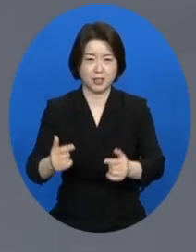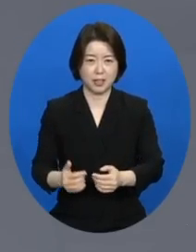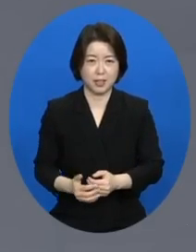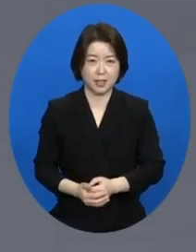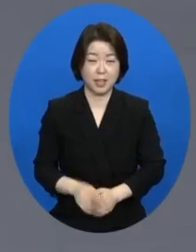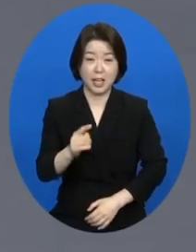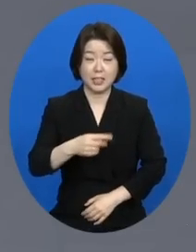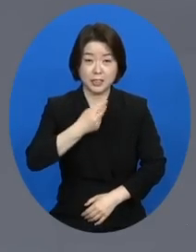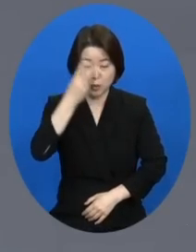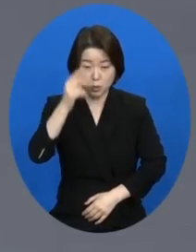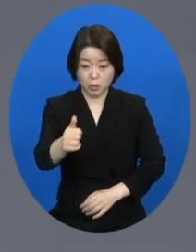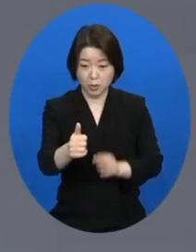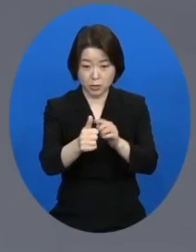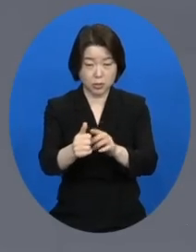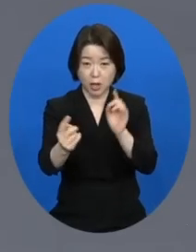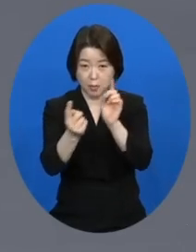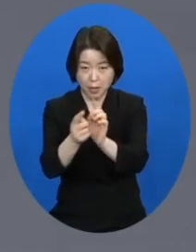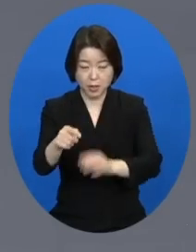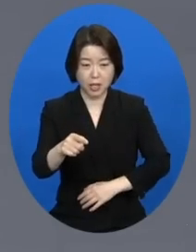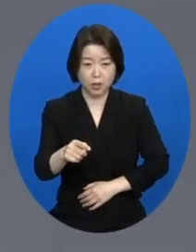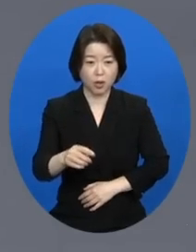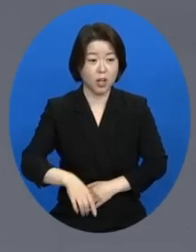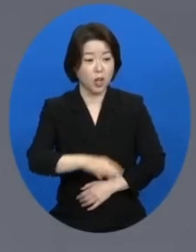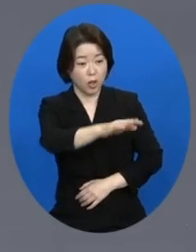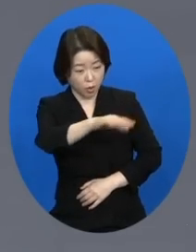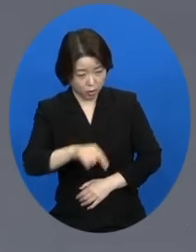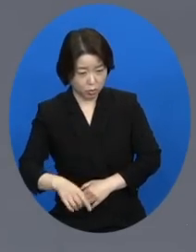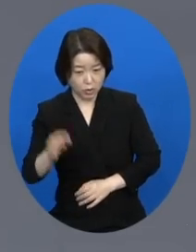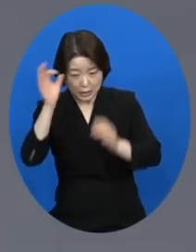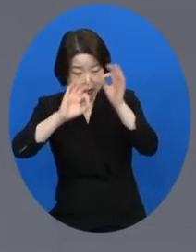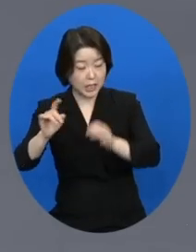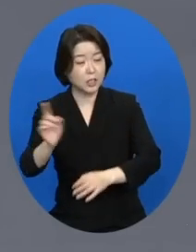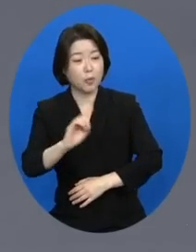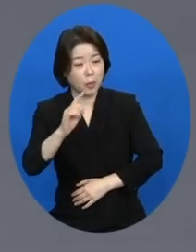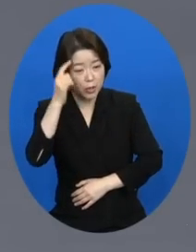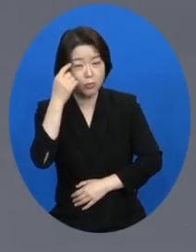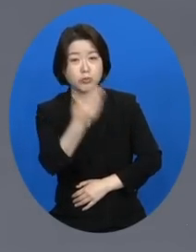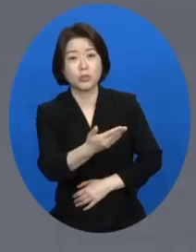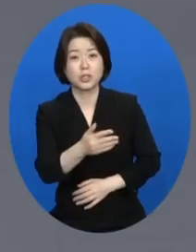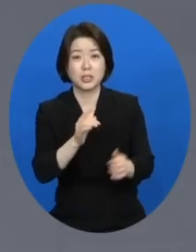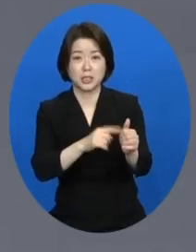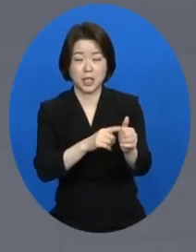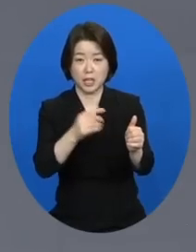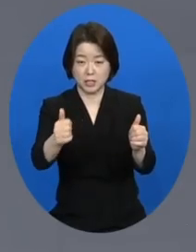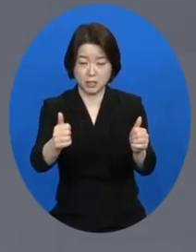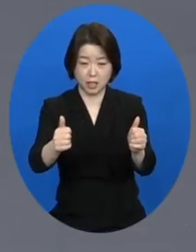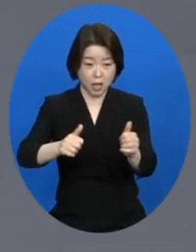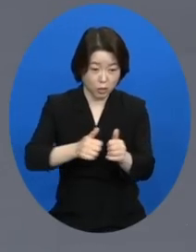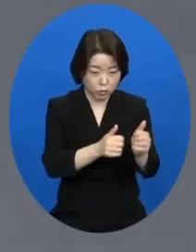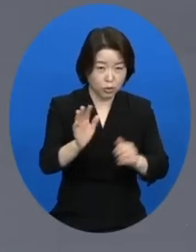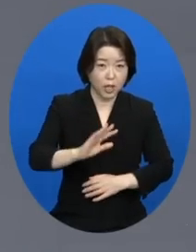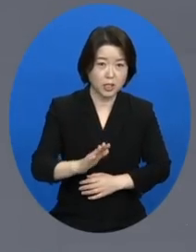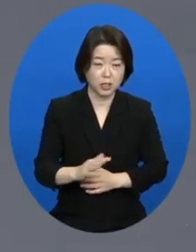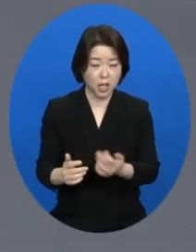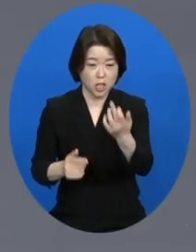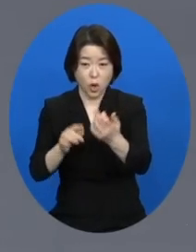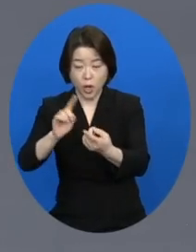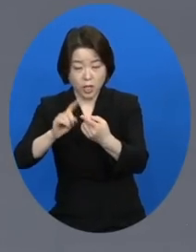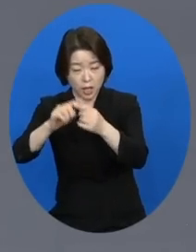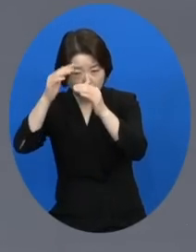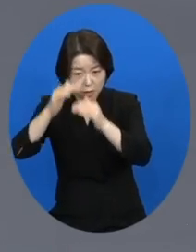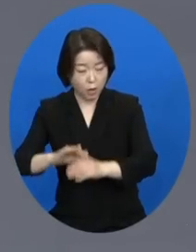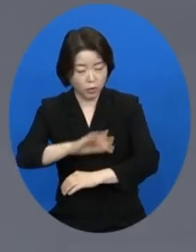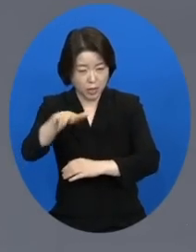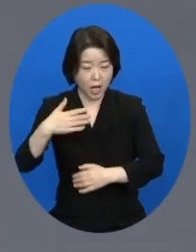그런데 그 요셉을 그가 발견하고는 물어보죠. 내가 무엇을 찾고 있느냐라고 했을 때 이 사람 뭐 스토커도 아니고 어떤 형들의 정보를 다 알고 있어.